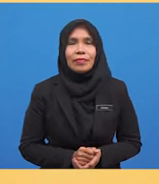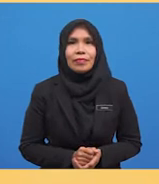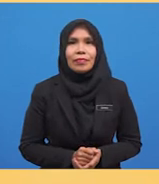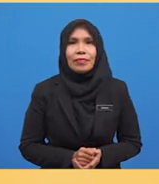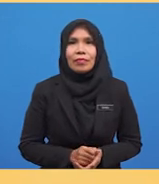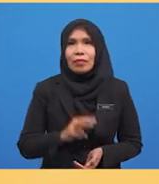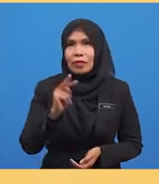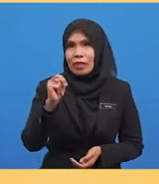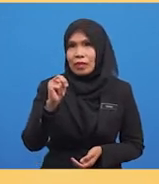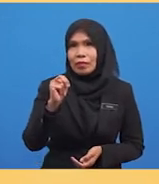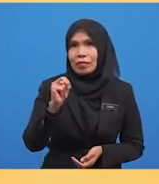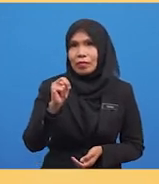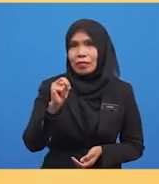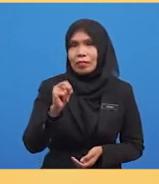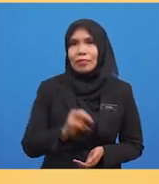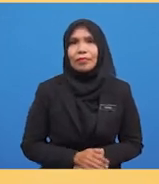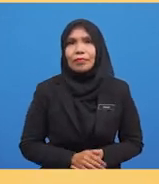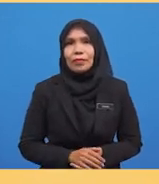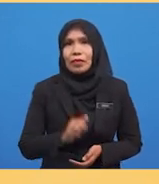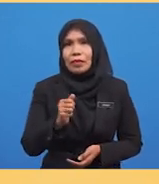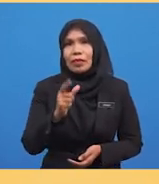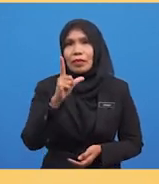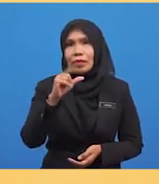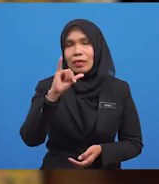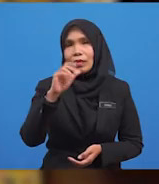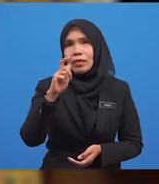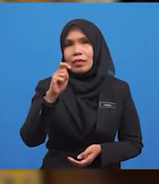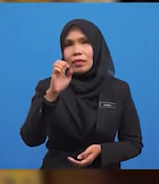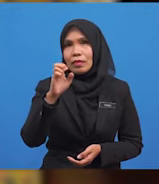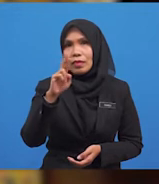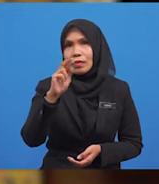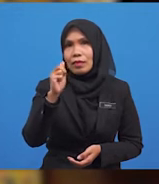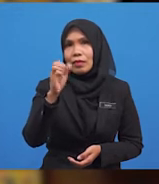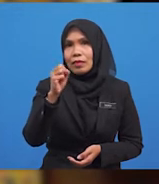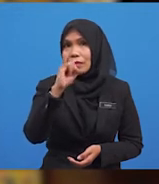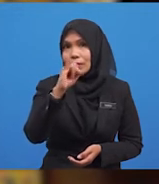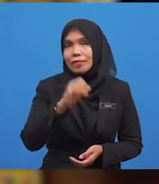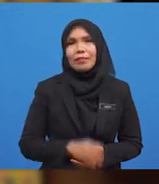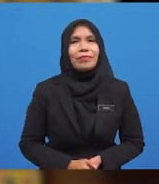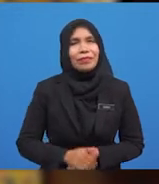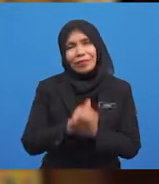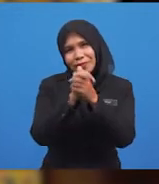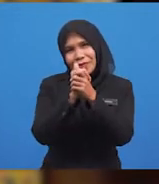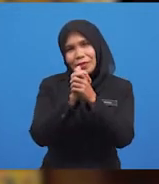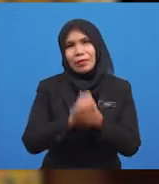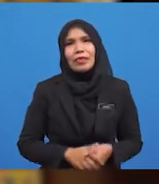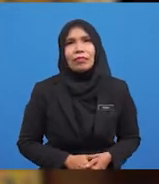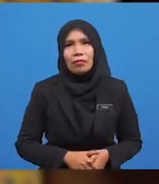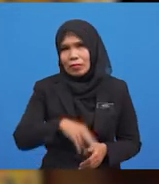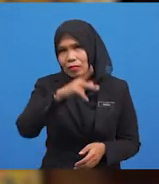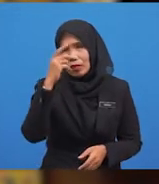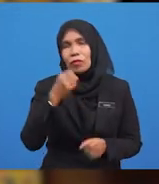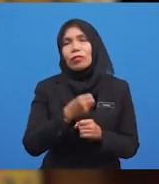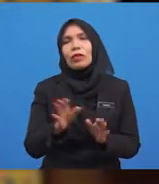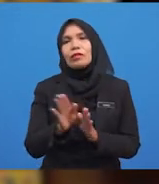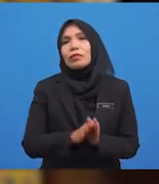menunjukkan unsur bunyi aliterasi. Syabas kesayangan cikgu semua kerana telah berjaya